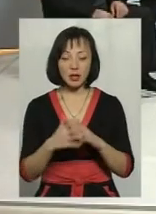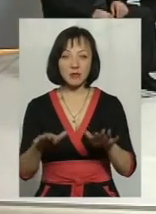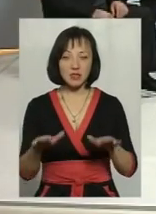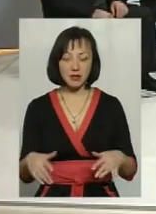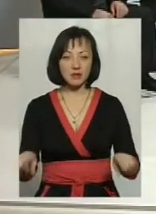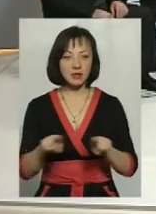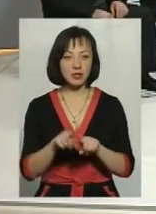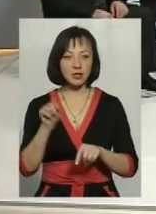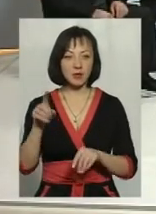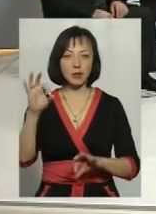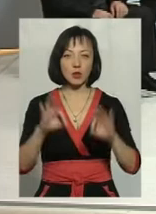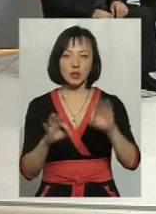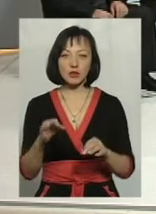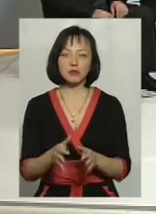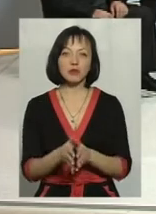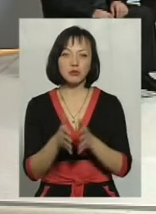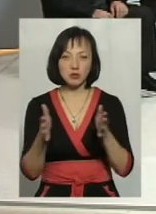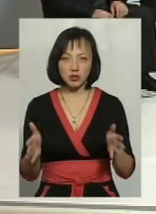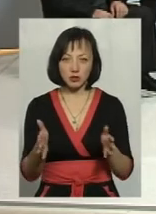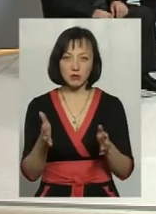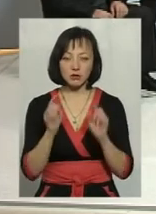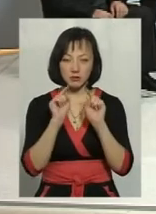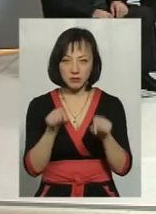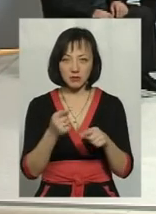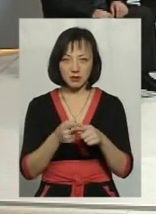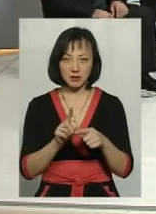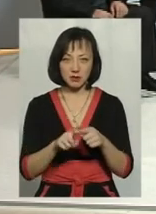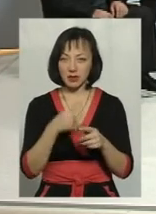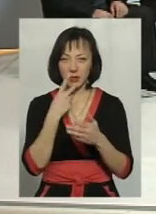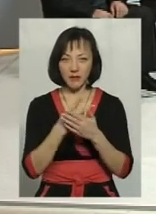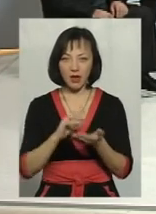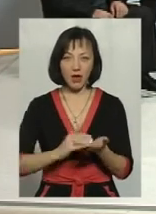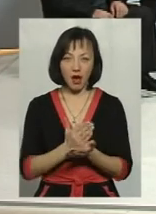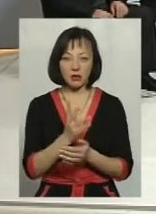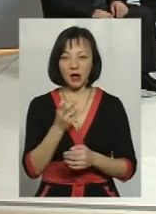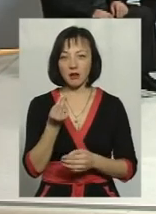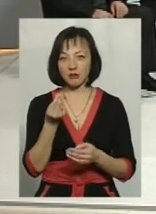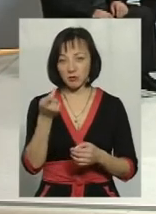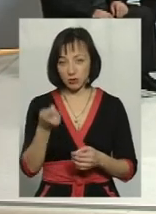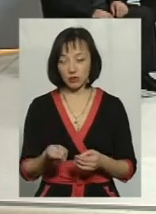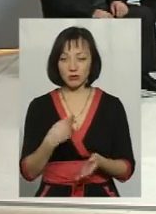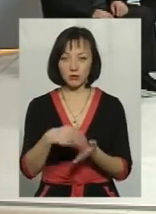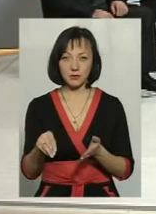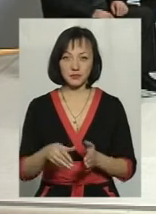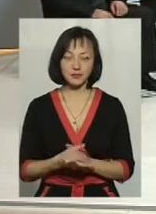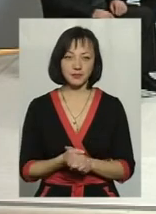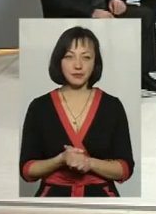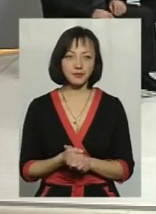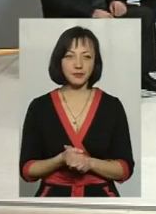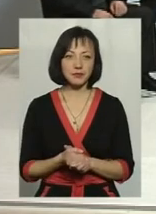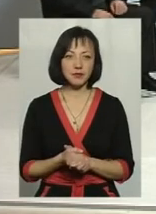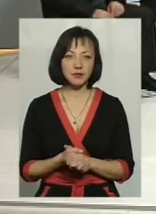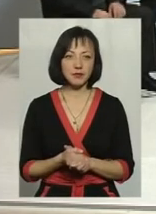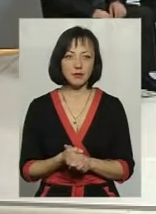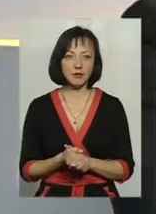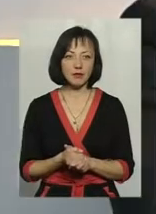все ж таки там процент більше, який на ціну не так зважає. Пане Олександр? Справа в тому, що алкоголь сам